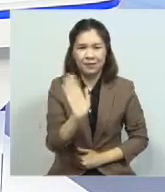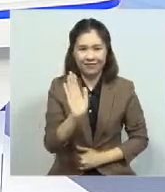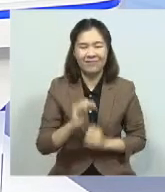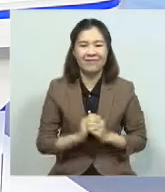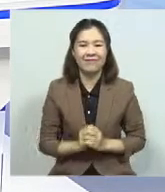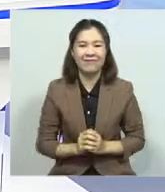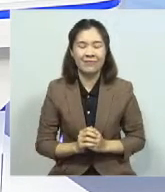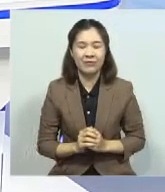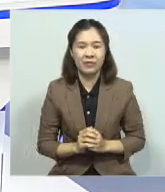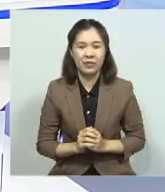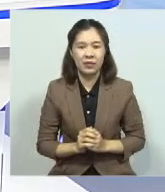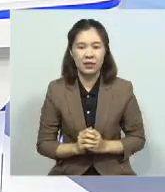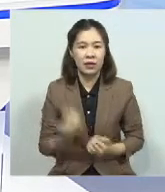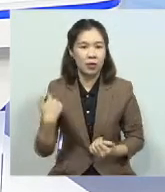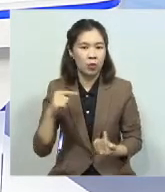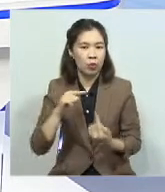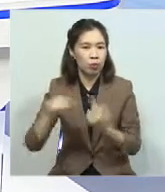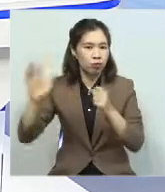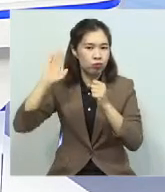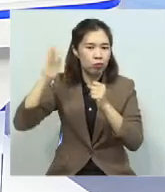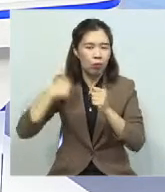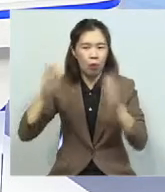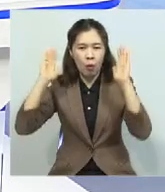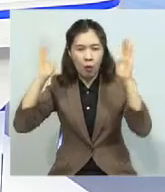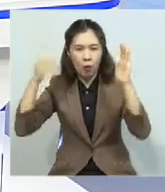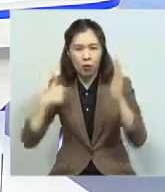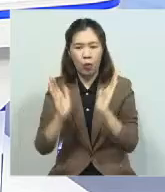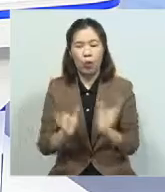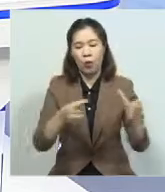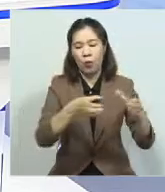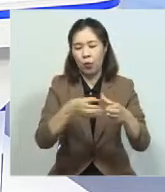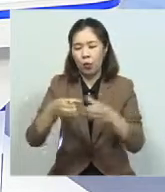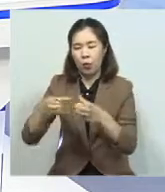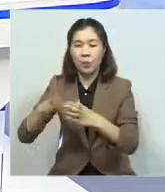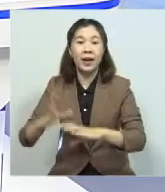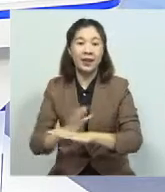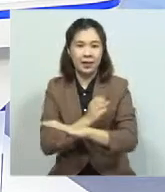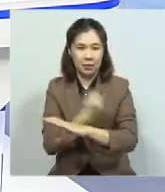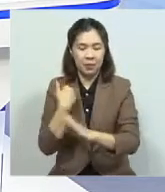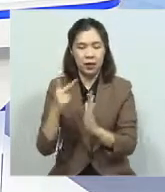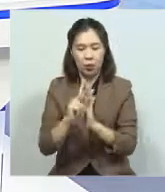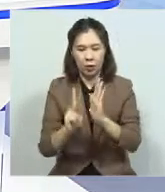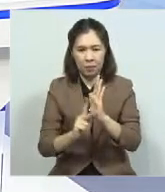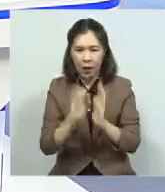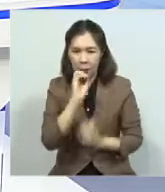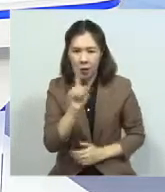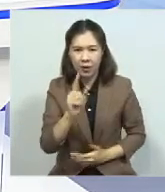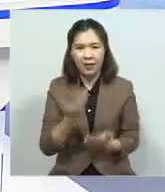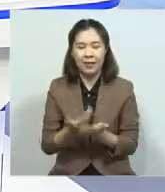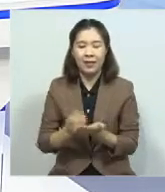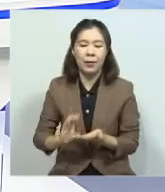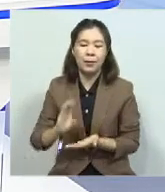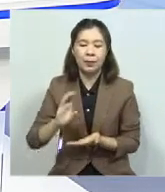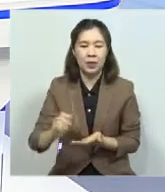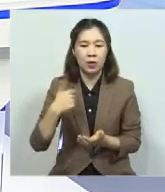คะส่วนเรื่องของการหาเสียงของบรรดาผู้สมัครทั้งหลายเนี่ยนะคะสำหรับการเลือกตั้งครั้งนี้กฎหมายได้ระบุจำนวนเงินที่สามาร